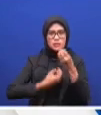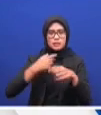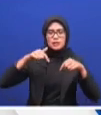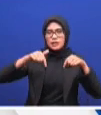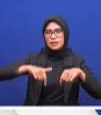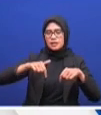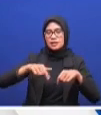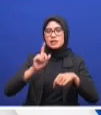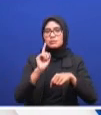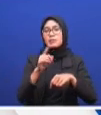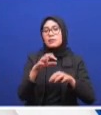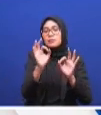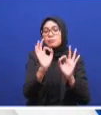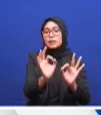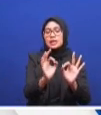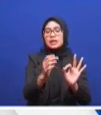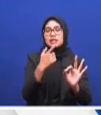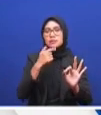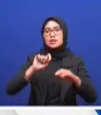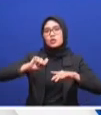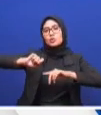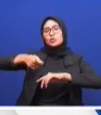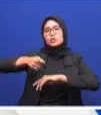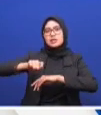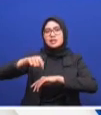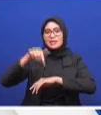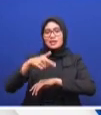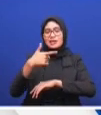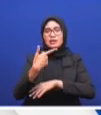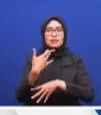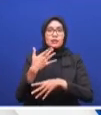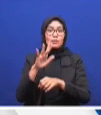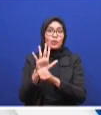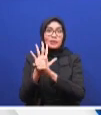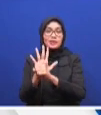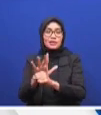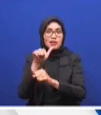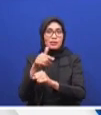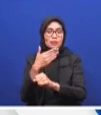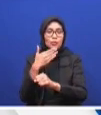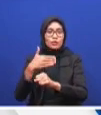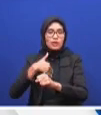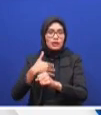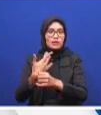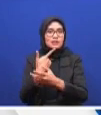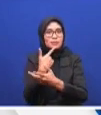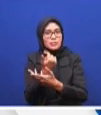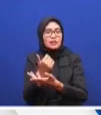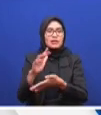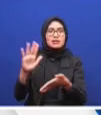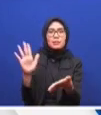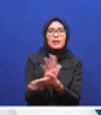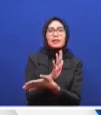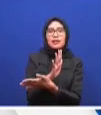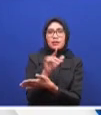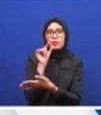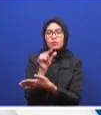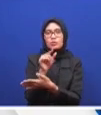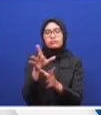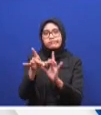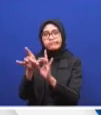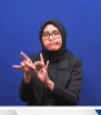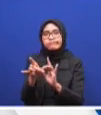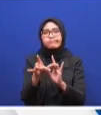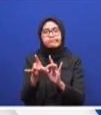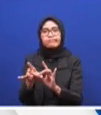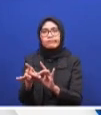bisa membuka dan Muhammadiyah punya konsen itu punya konsen itu pak kalau kita berikan datanya kepada kita pak kita eksekusi semua